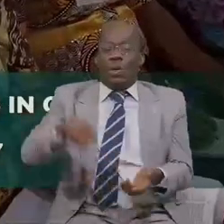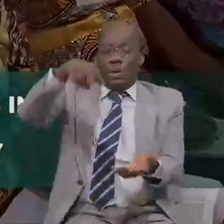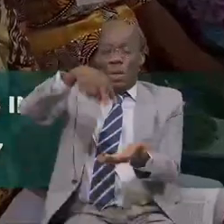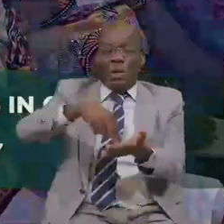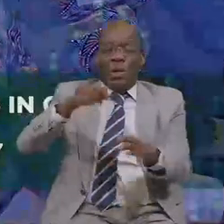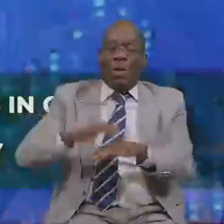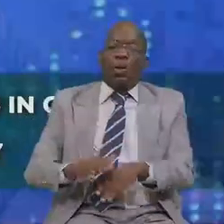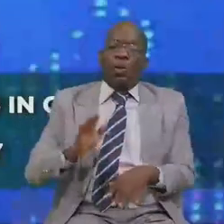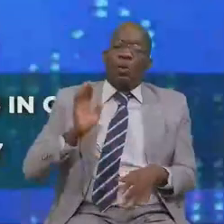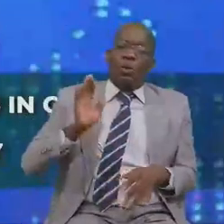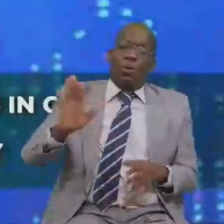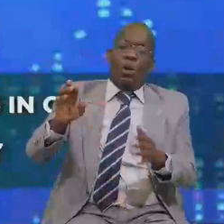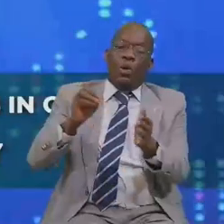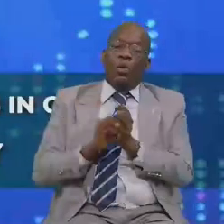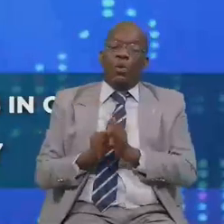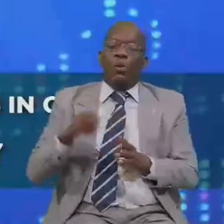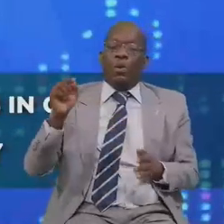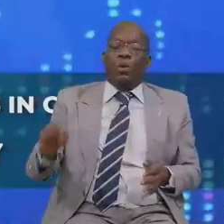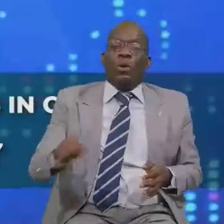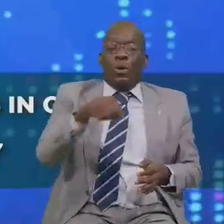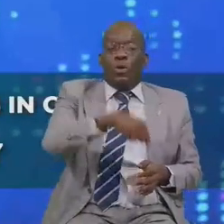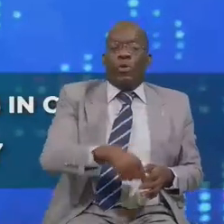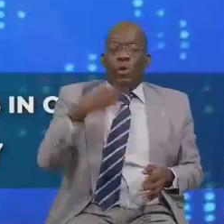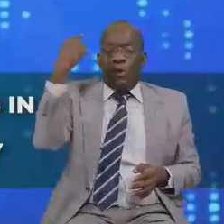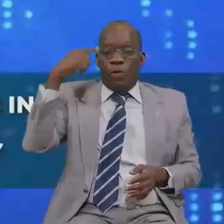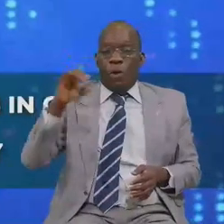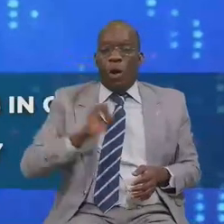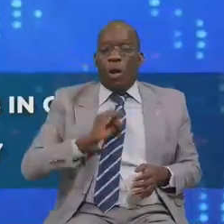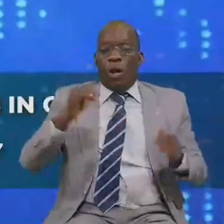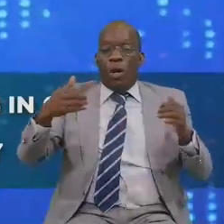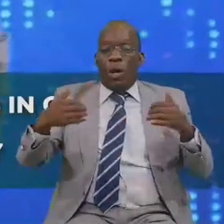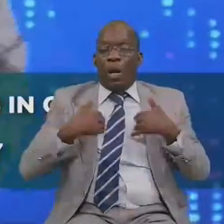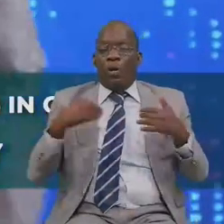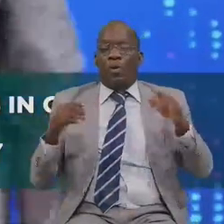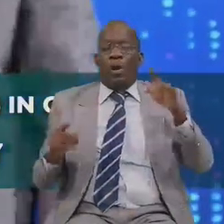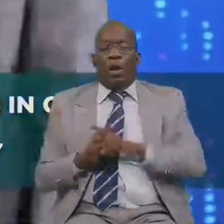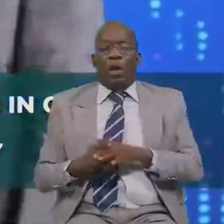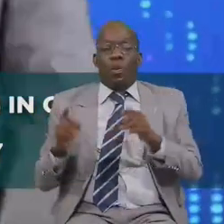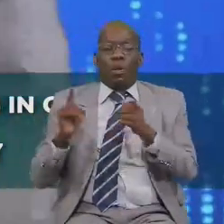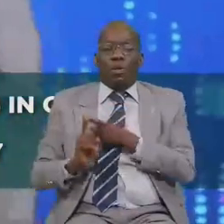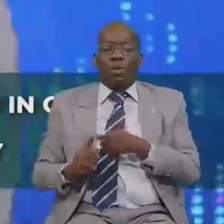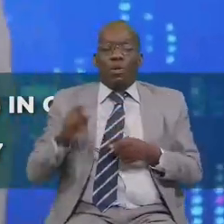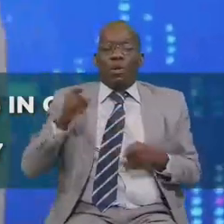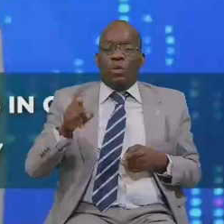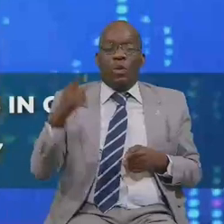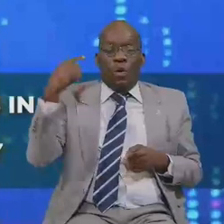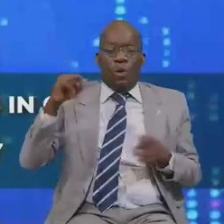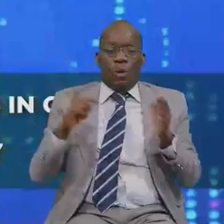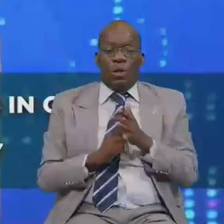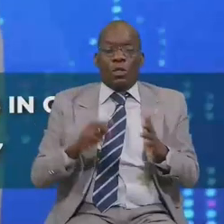propres pieds. Car je te suis apparu pour te établir ministre et témoin.